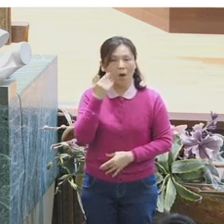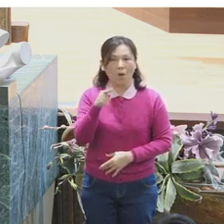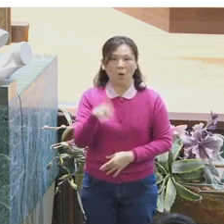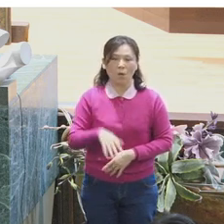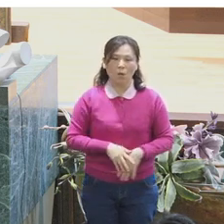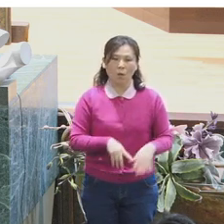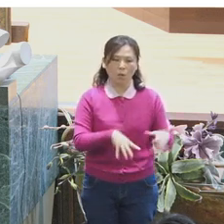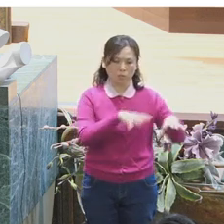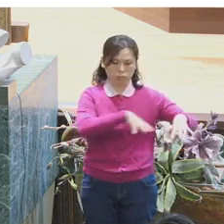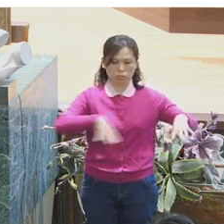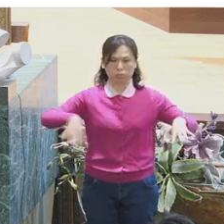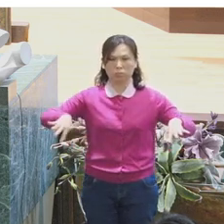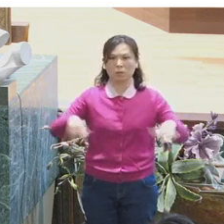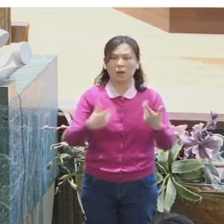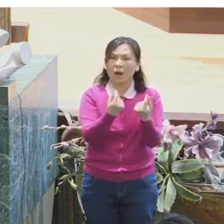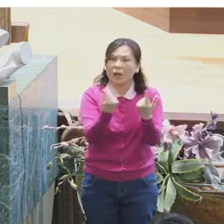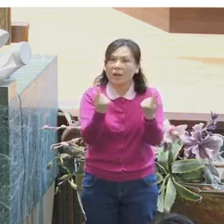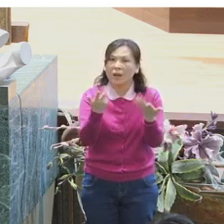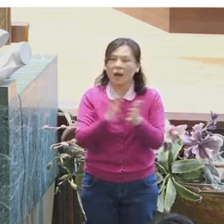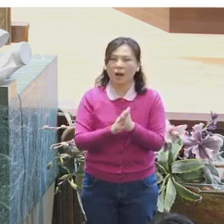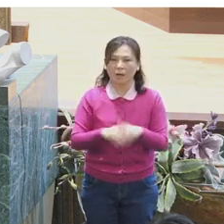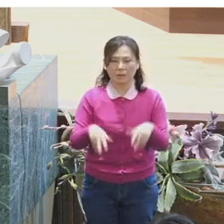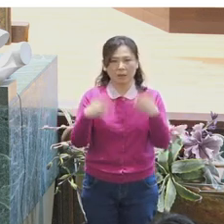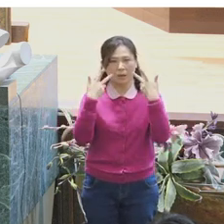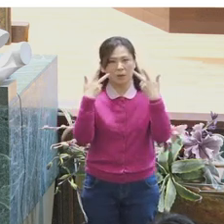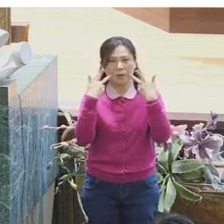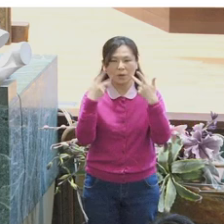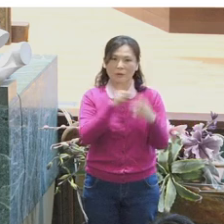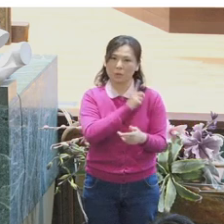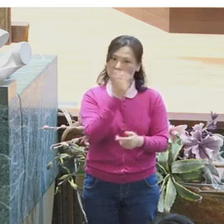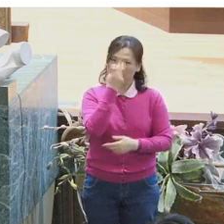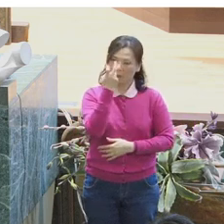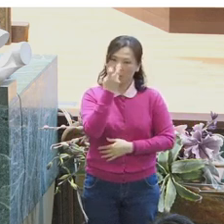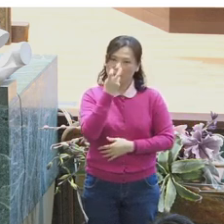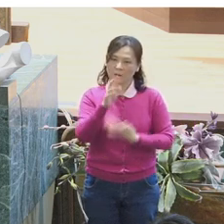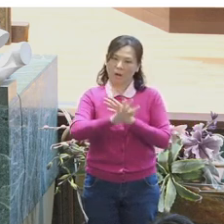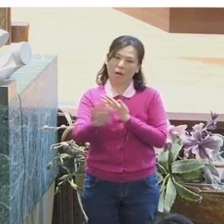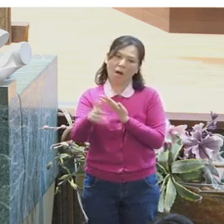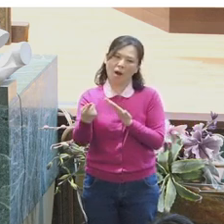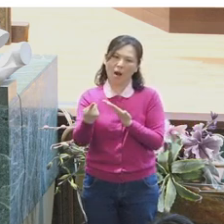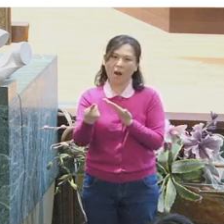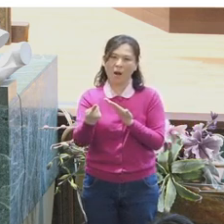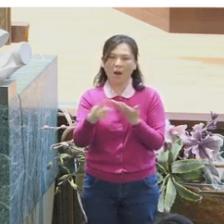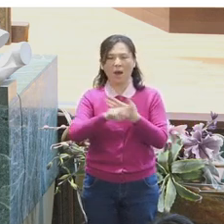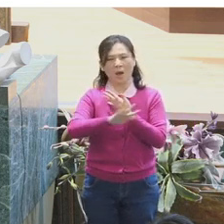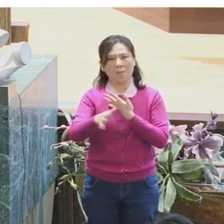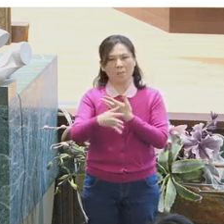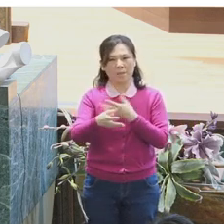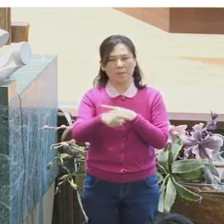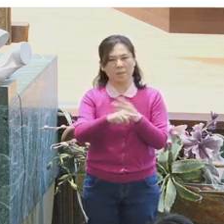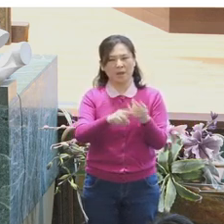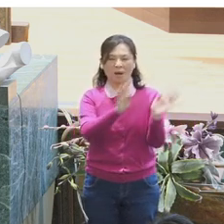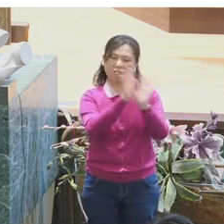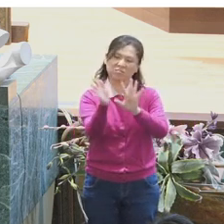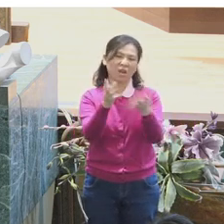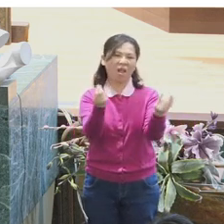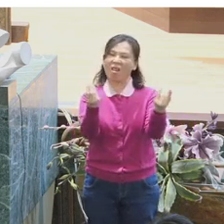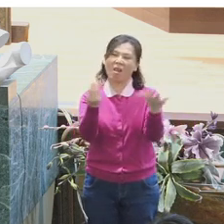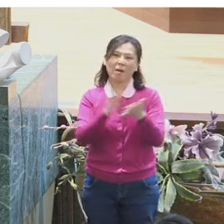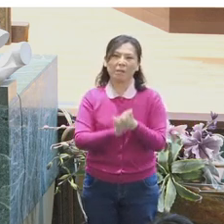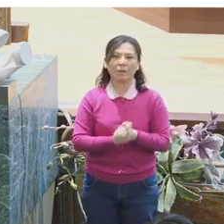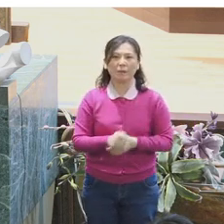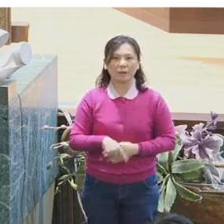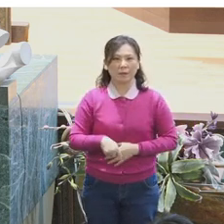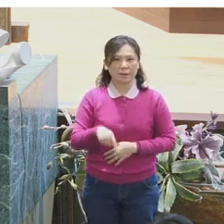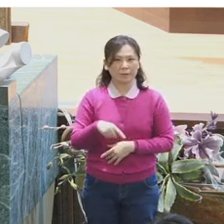部落都长得这样，那原住民自治就不会提供另类的组织方式供大家思考说还可以怎么